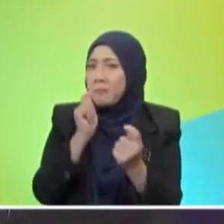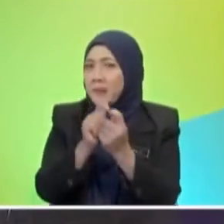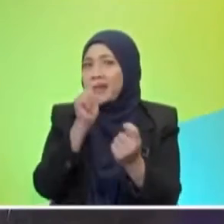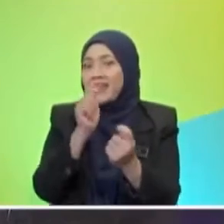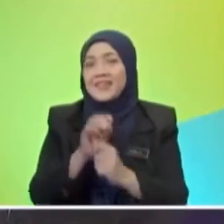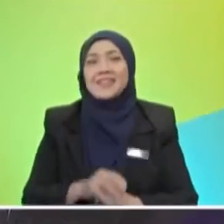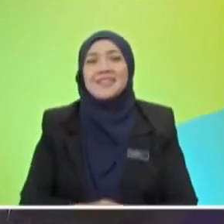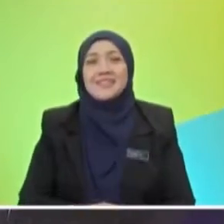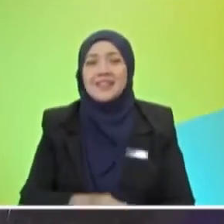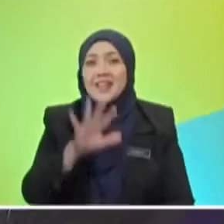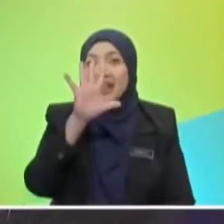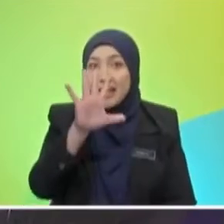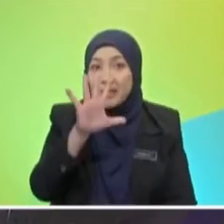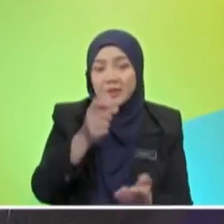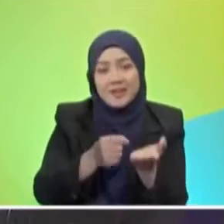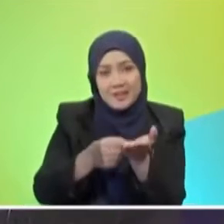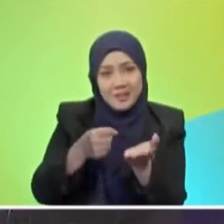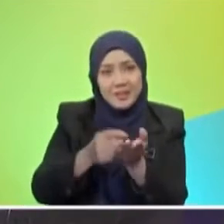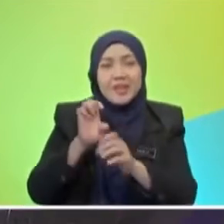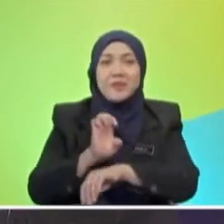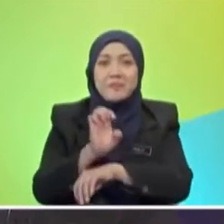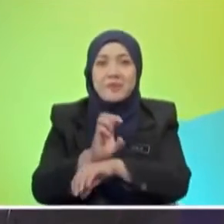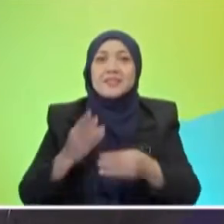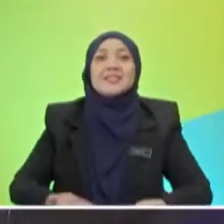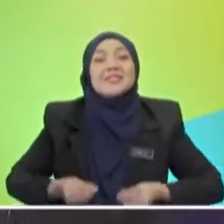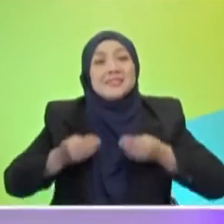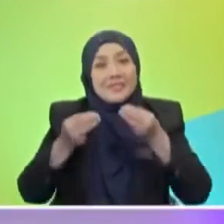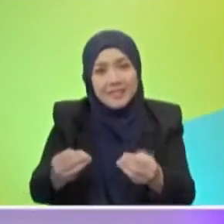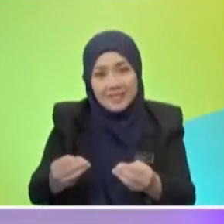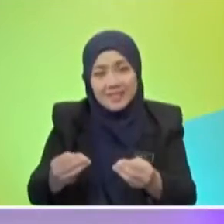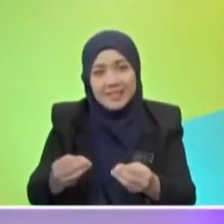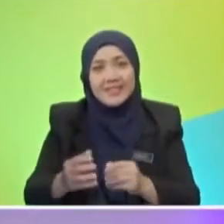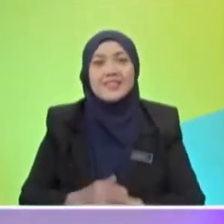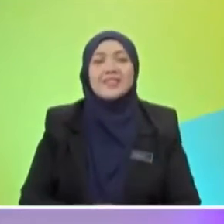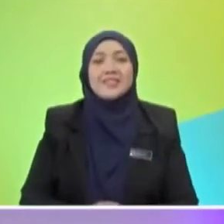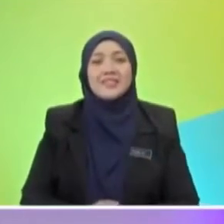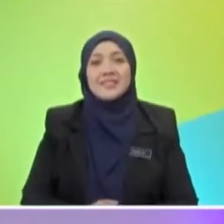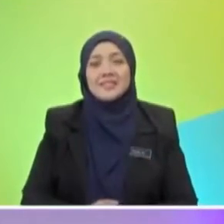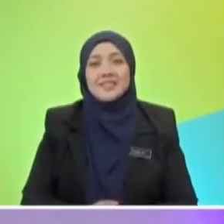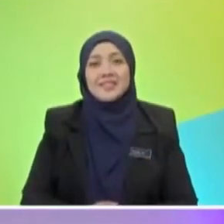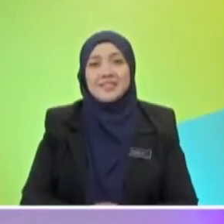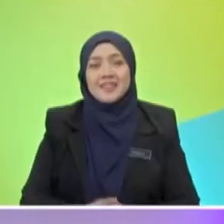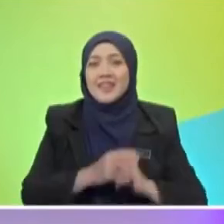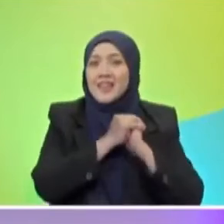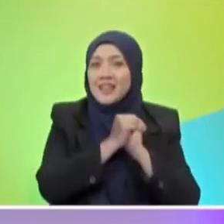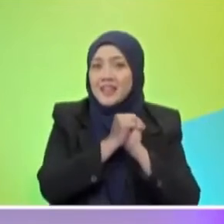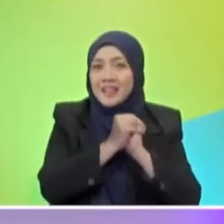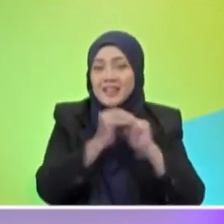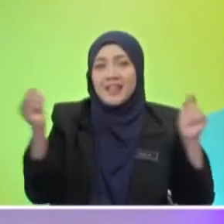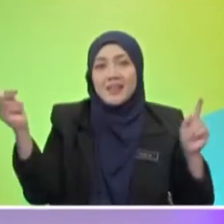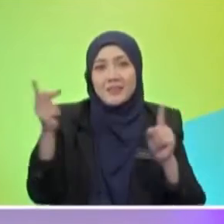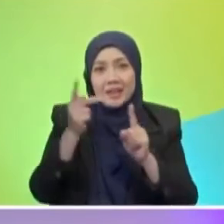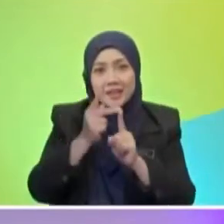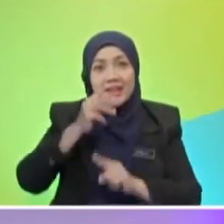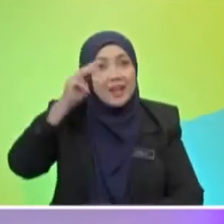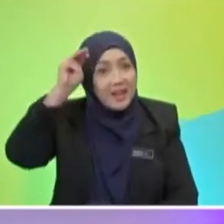beri 5 guli emas untuk Munzir. Wah, tahniah Munzir. Tahniah Munzir, tahniah Munzir. Baik, siapa